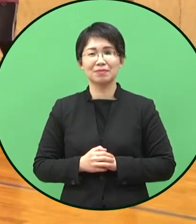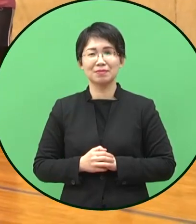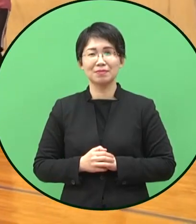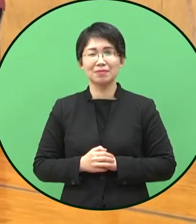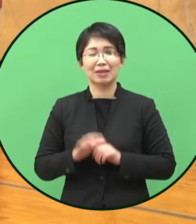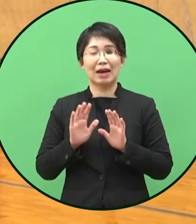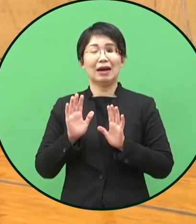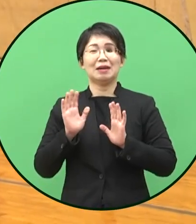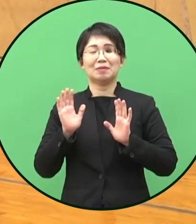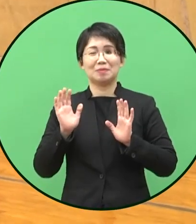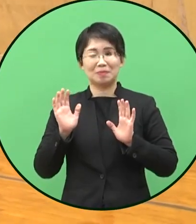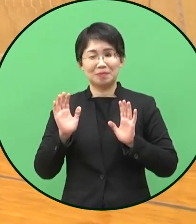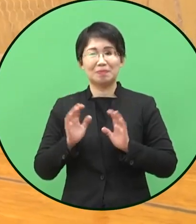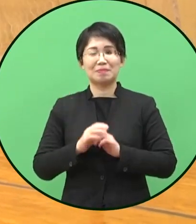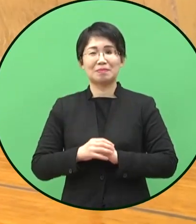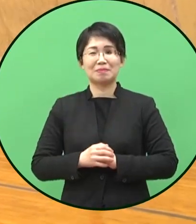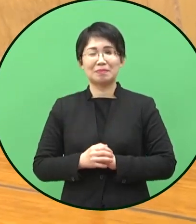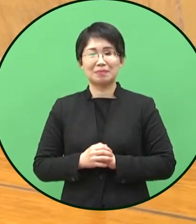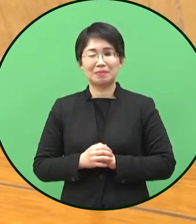おお、